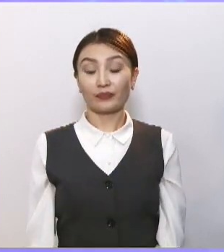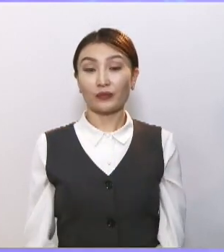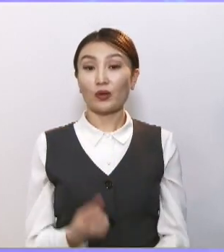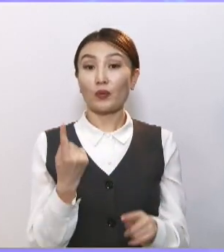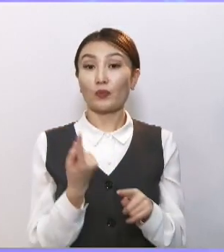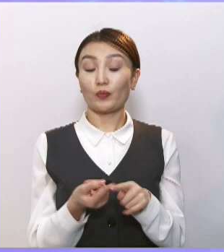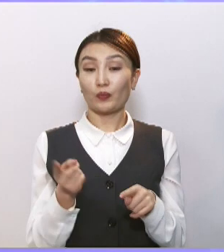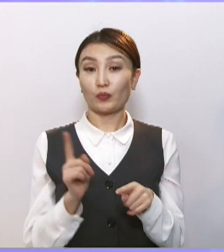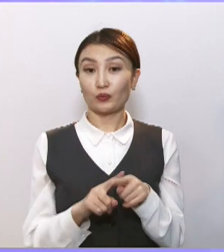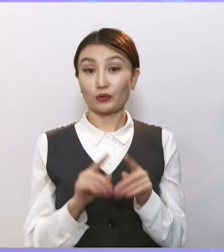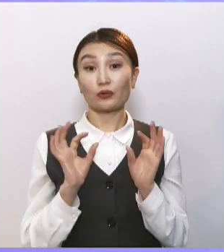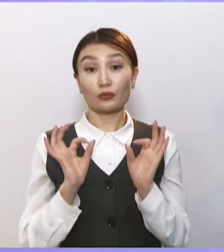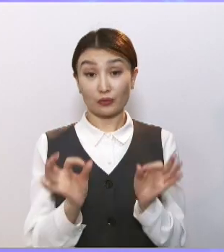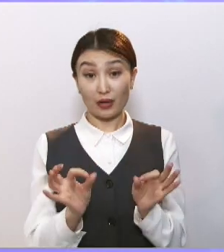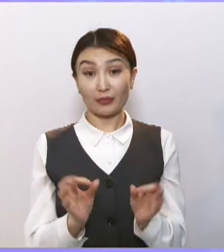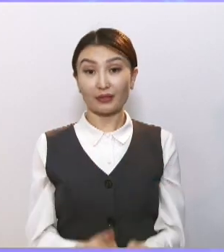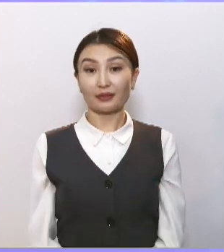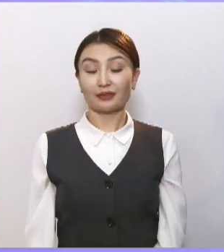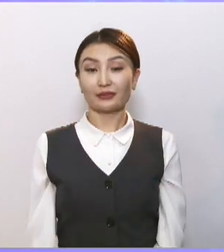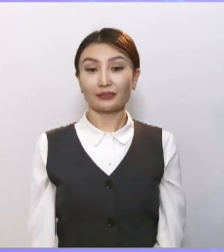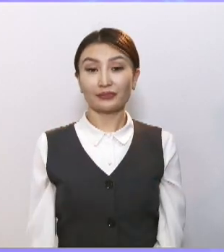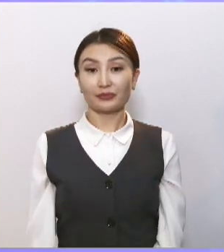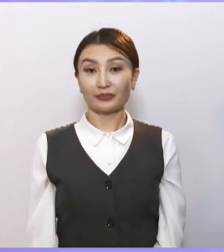Бул туурабы?